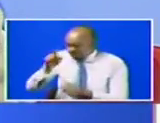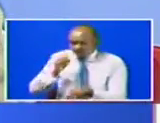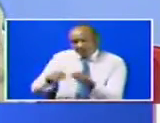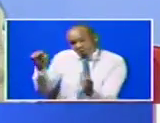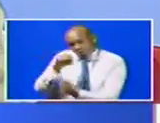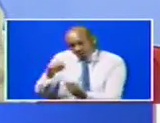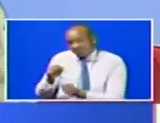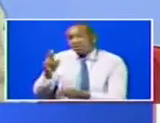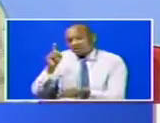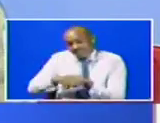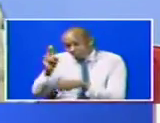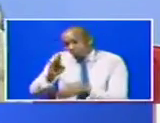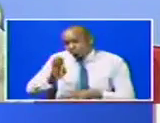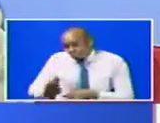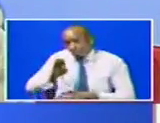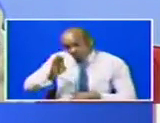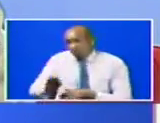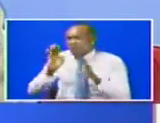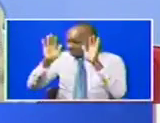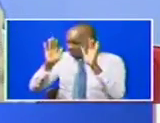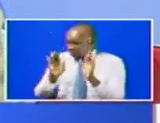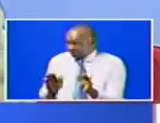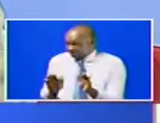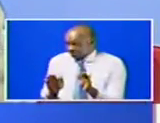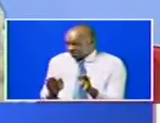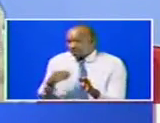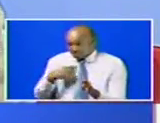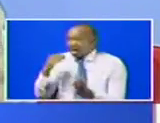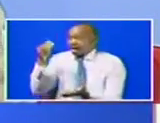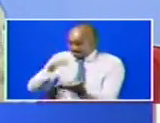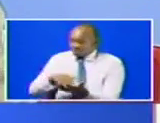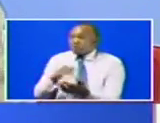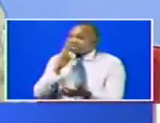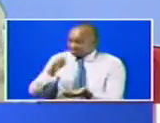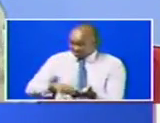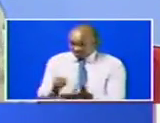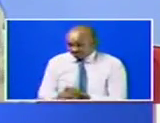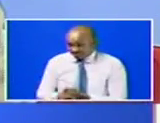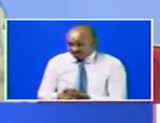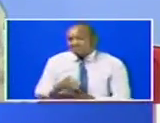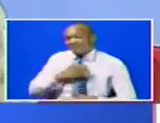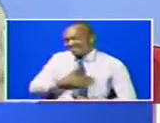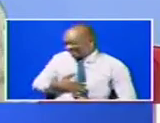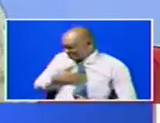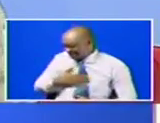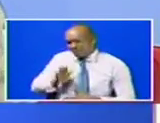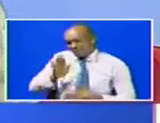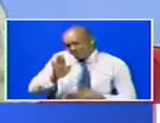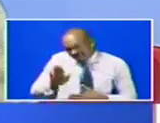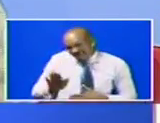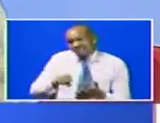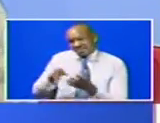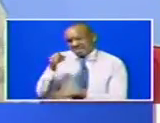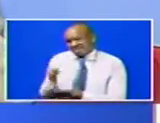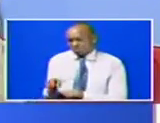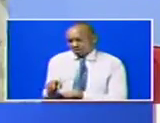na vile ambavyo unatumia breki zako ni muhimu sana. Na nitarudia nikimalizia mambo ya breki. Tafadhali, brake failure ni kitu ambao